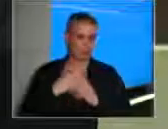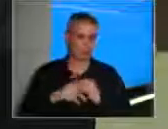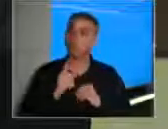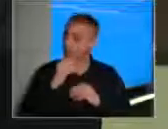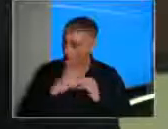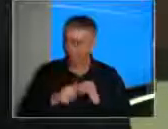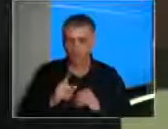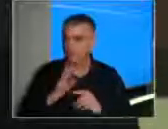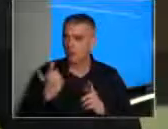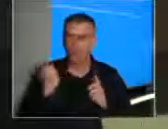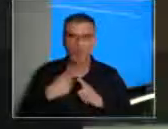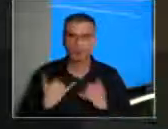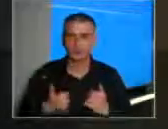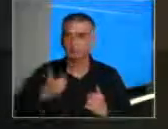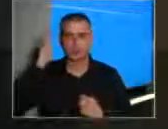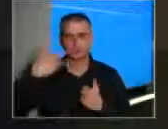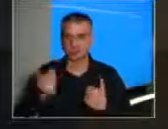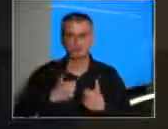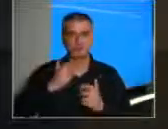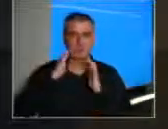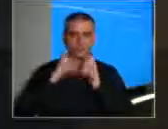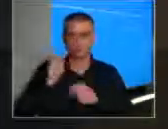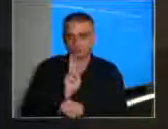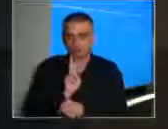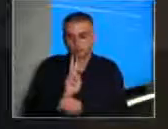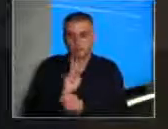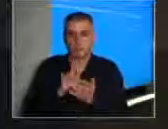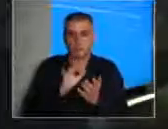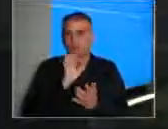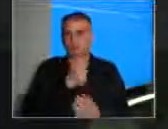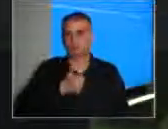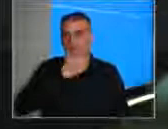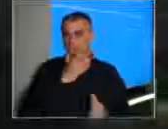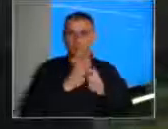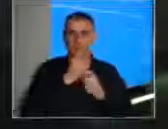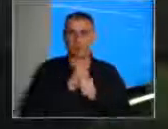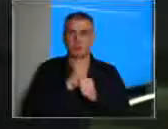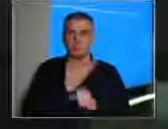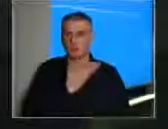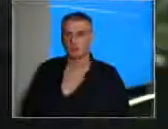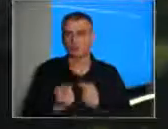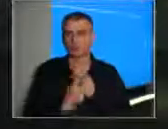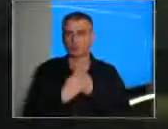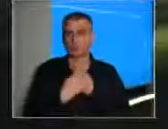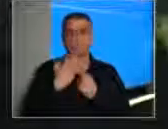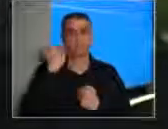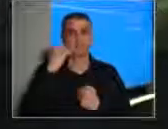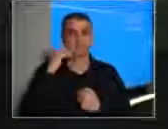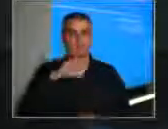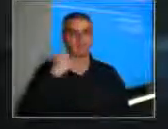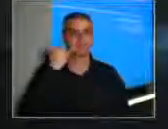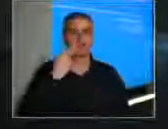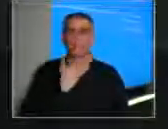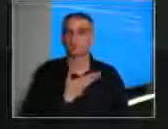גם באחרונה. למה עד עכשיו אין לנו שר החוץ ואין לנו שר תקשורת? כי הוא שמר את המקומות האלה בשביל שרים ממפלגת העבודה שהצטרפו אליו לציפי לבני ולבוז'י